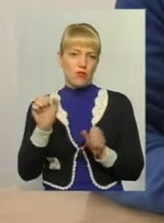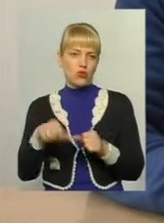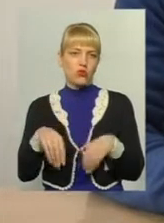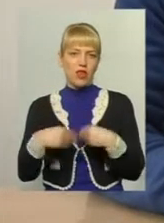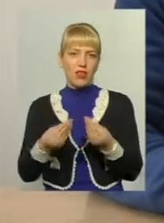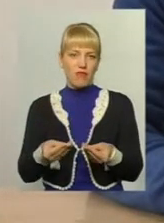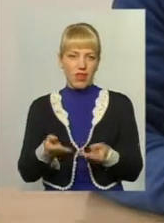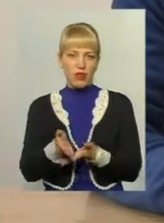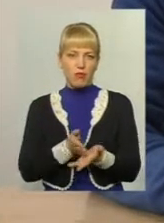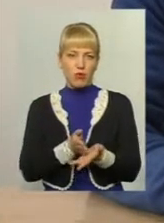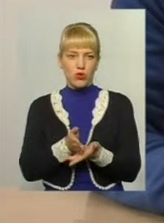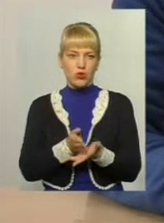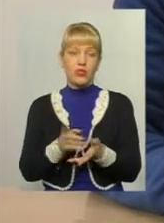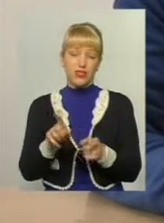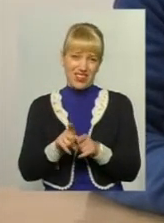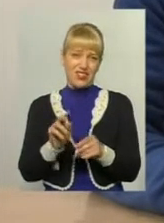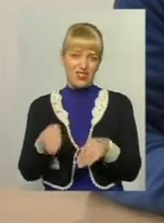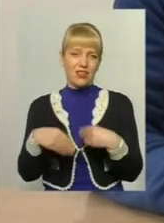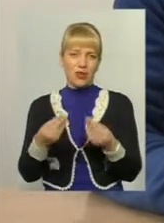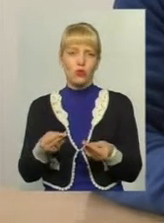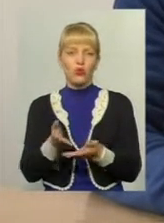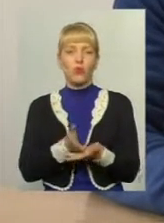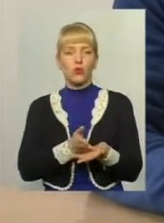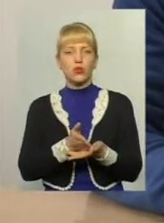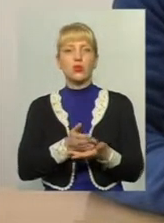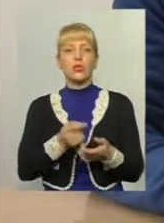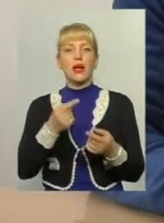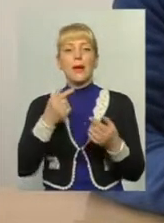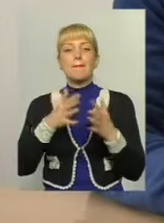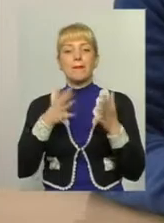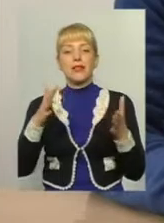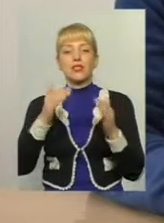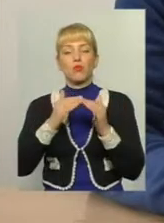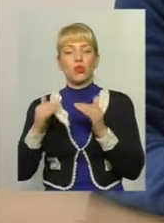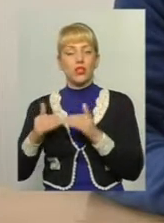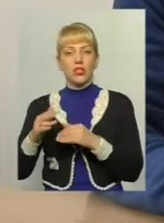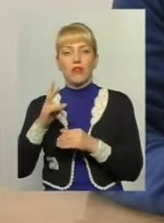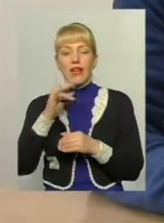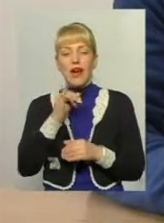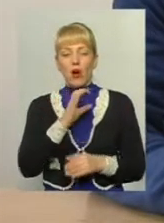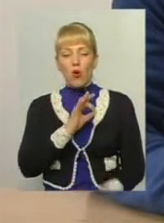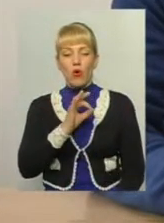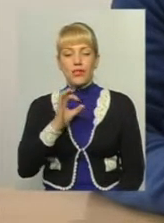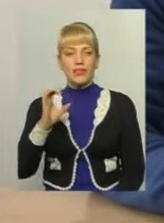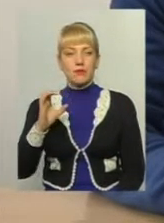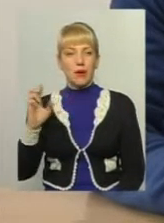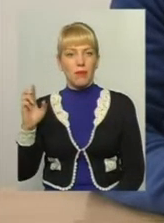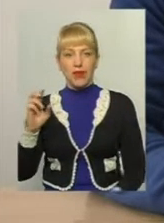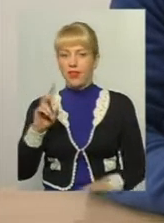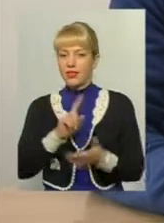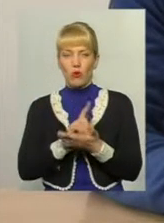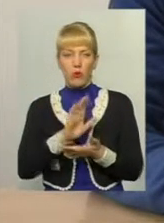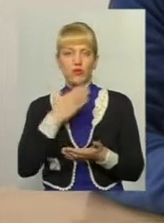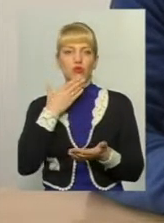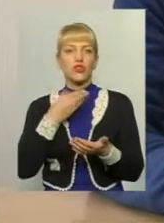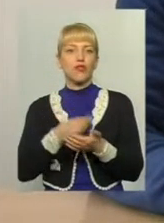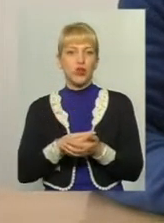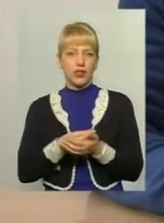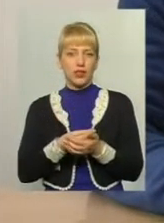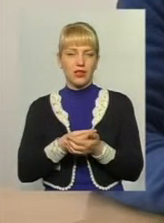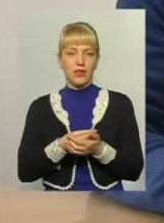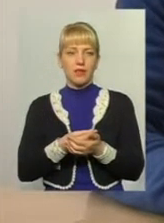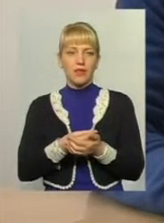техніки, куча всього, є спеціалісти. Якщо їх нормально відлагати, поставити по